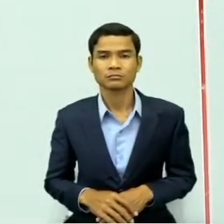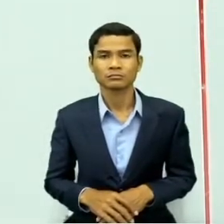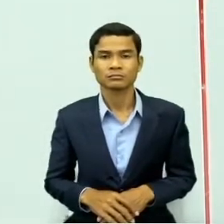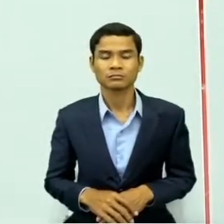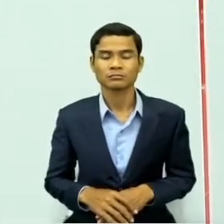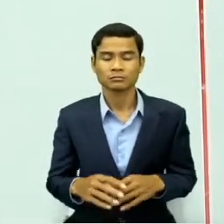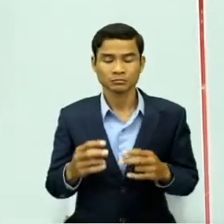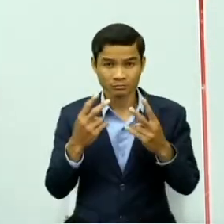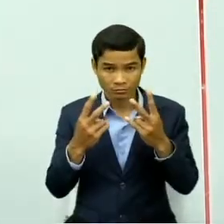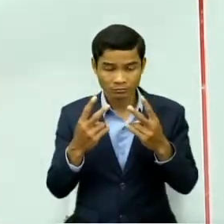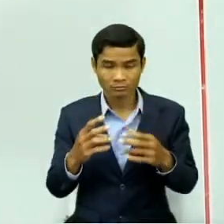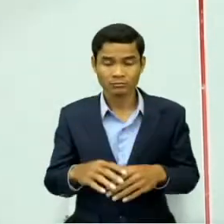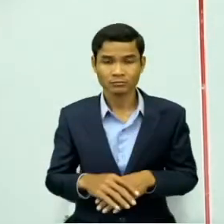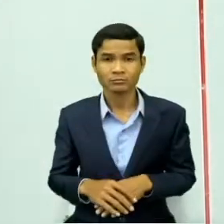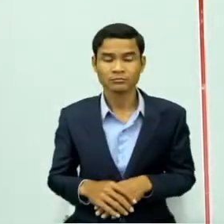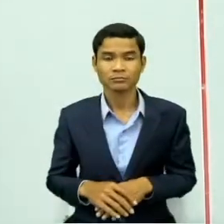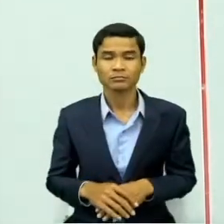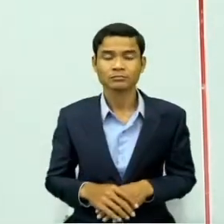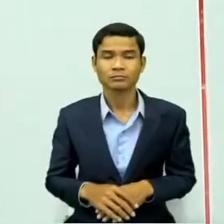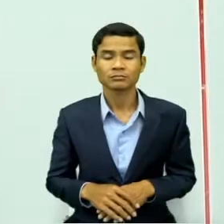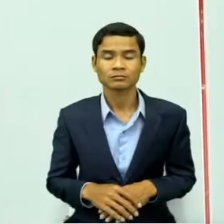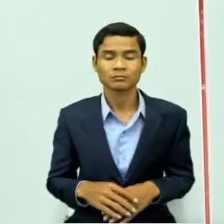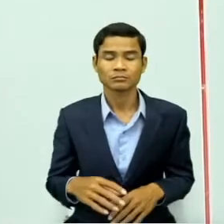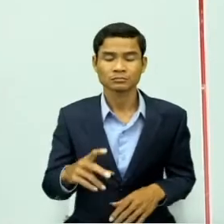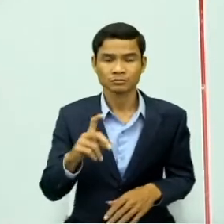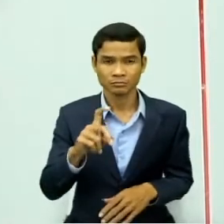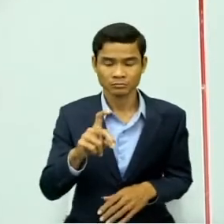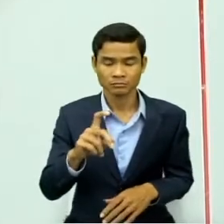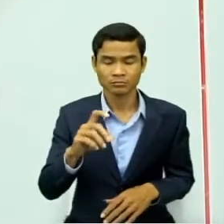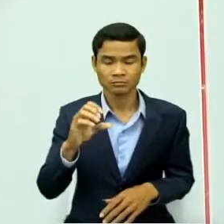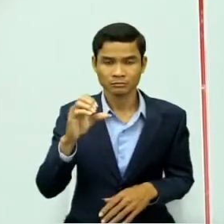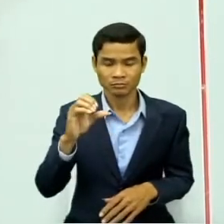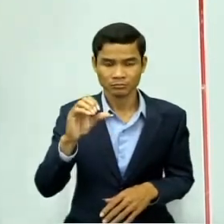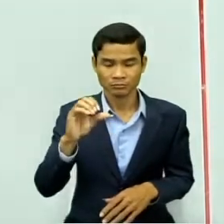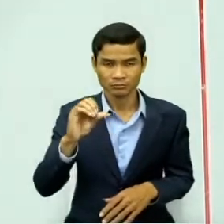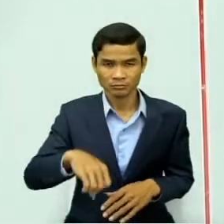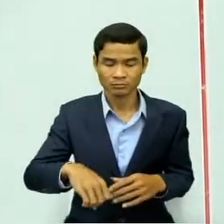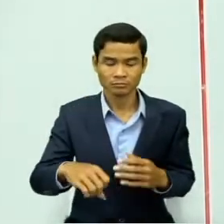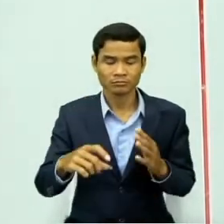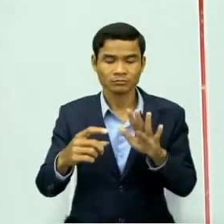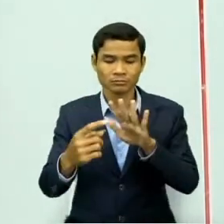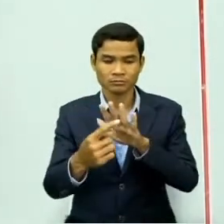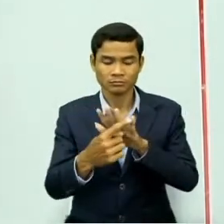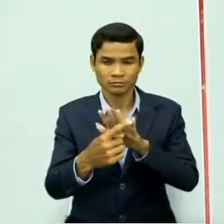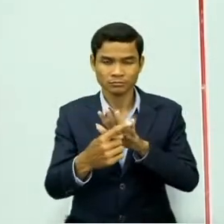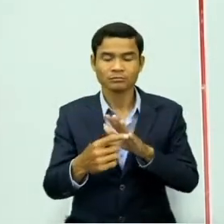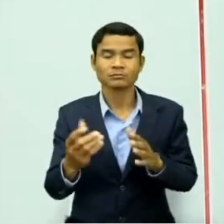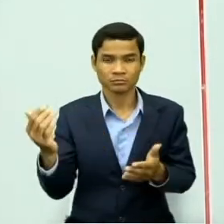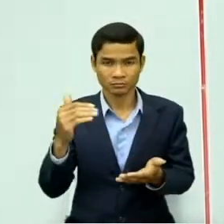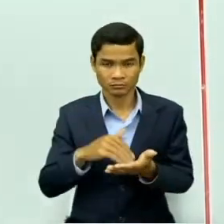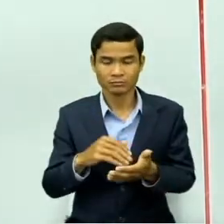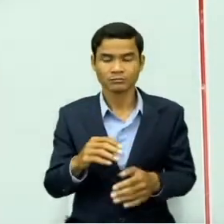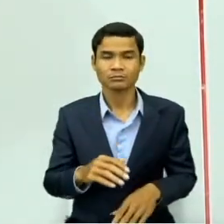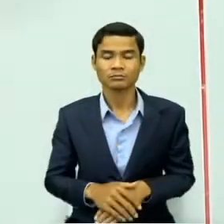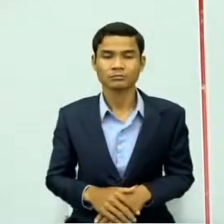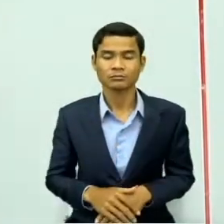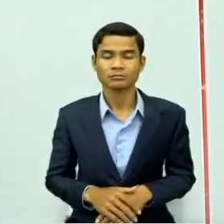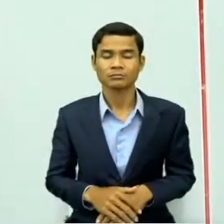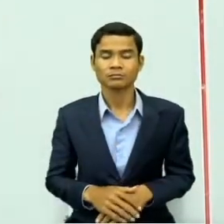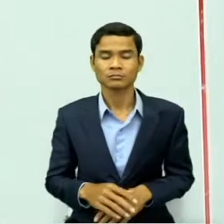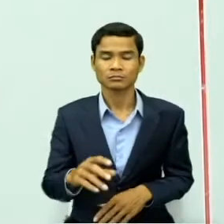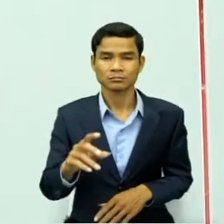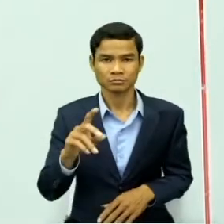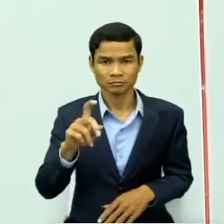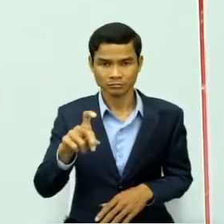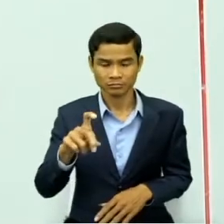Chà, tiên tốt. Plo ớ. Plo. Chà, mà đang tiết ná.